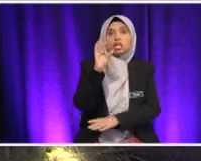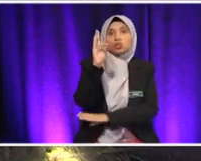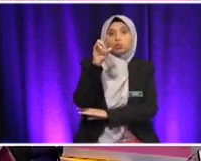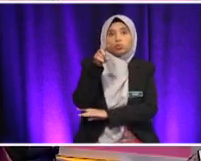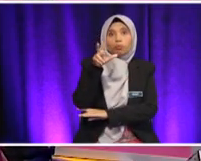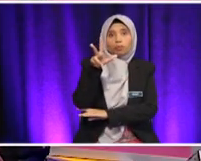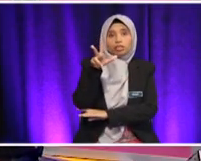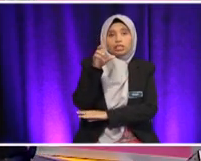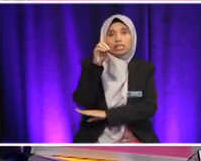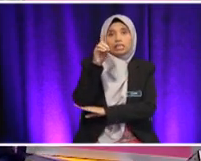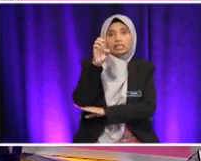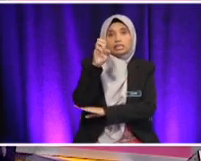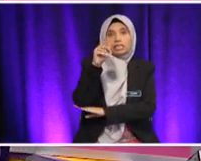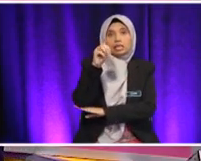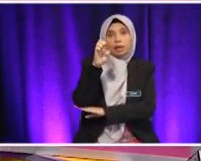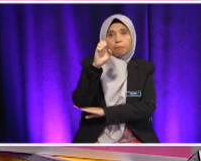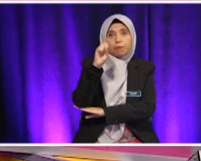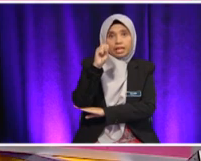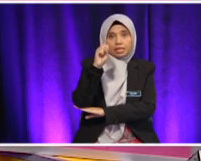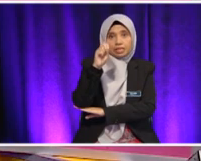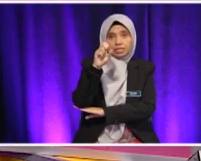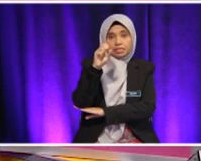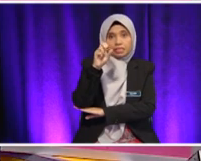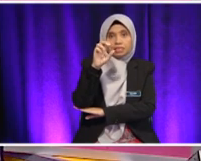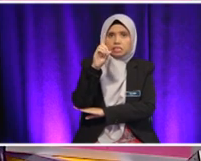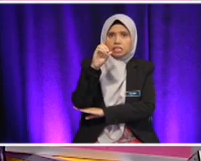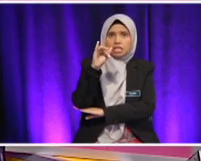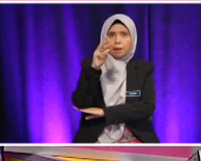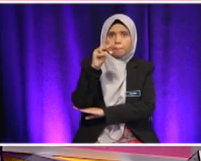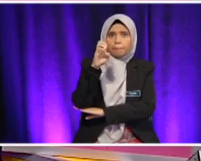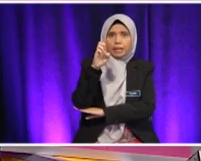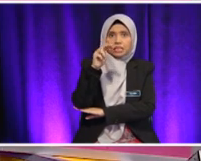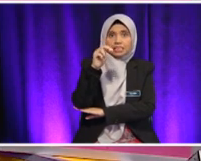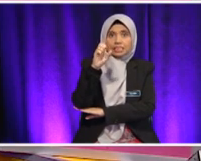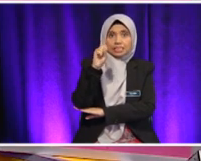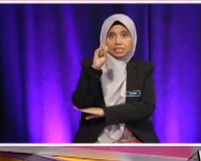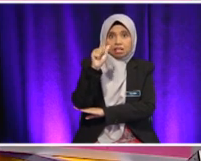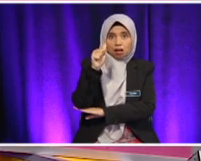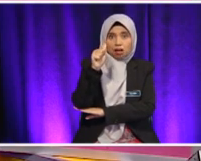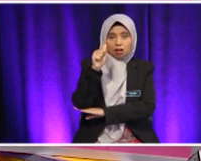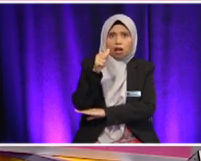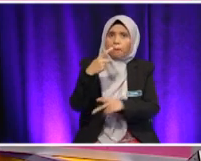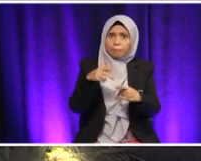dimensial Oke untuk dimensial kita masuk dimensial Oke